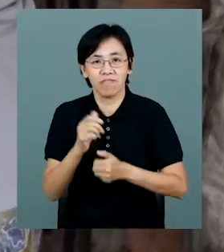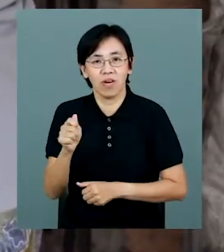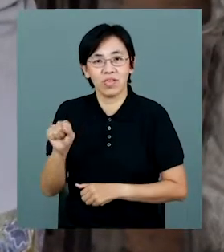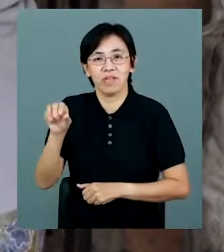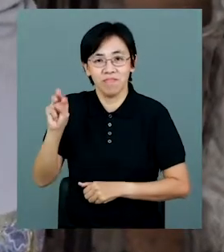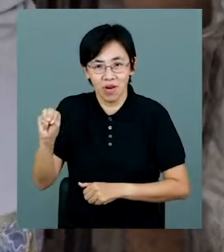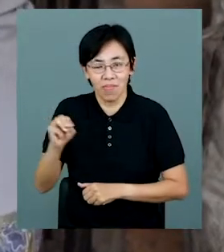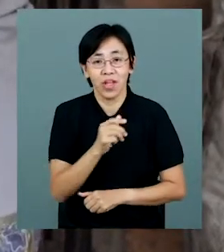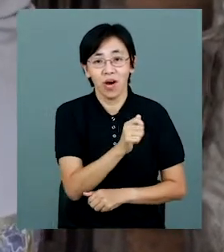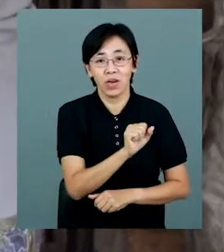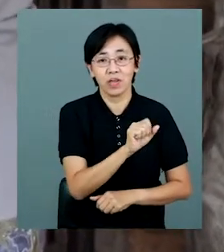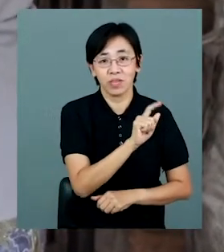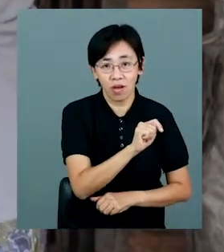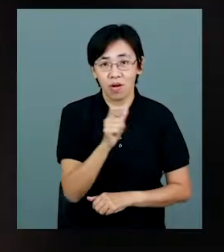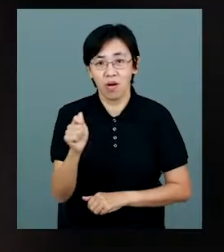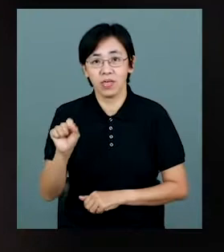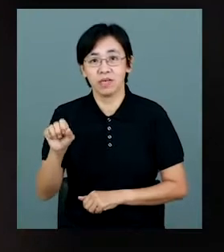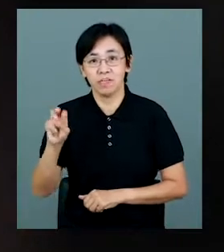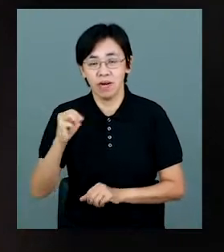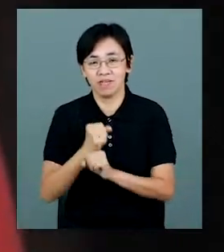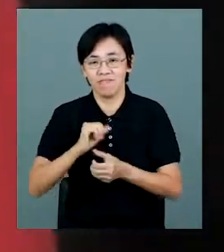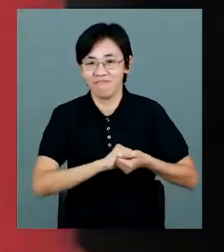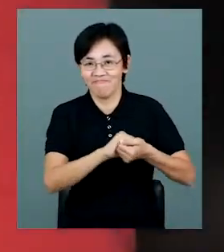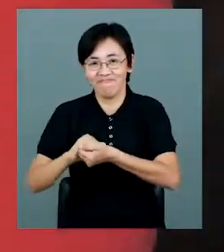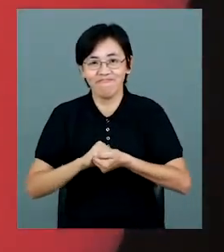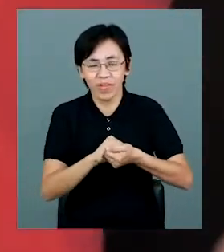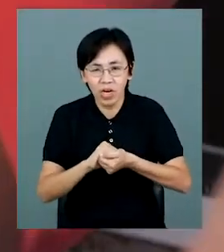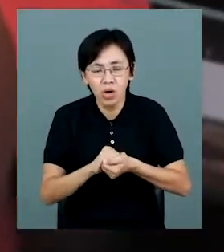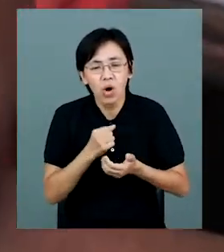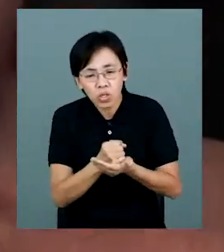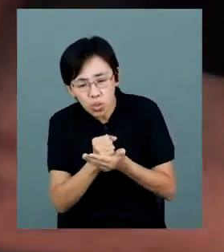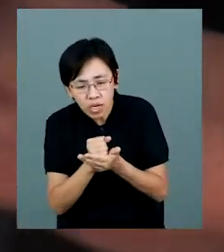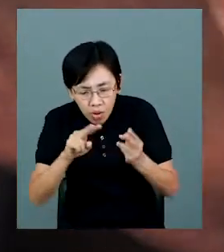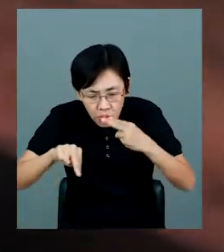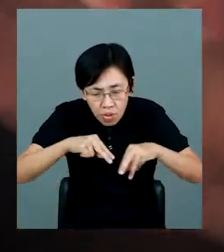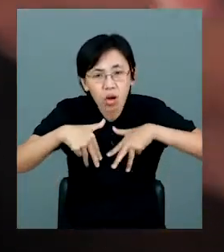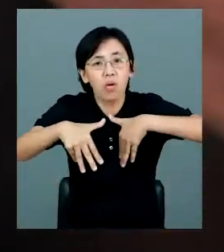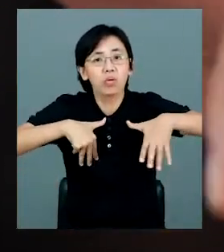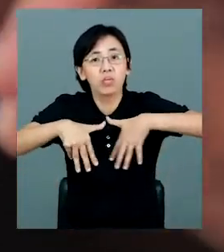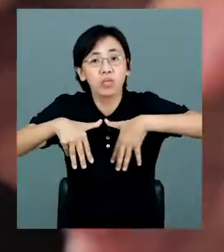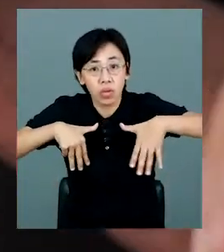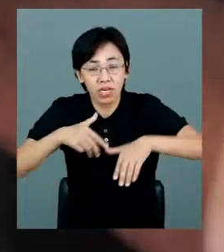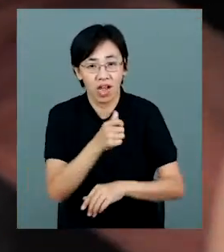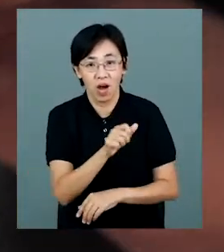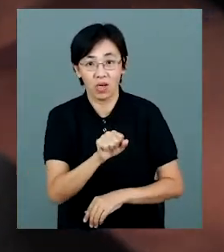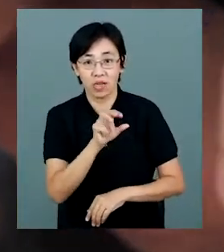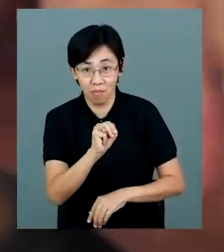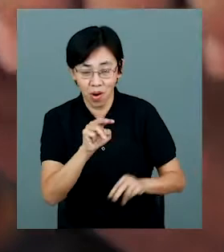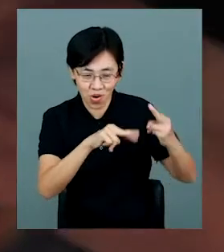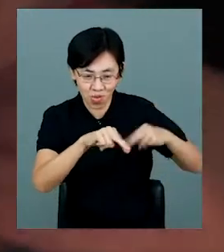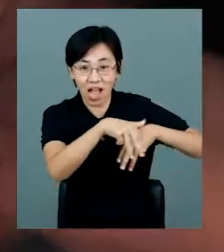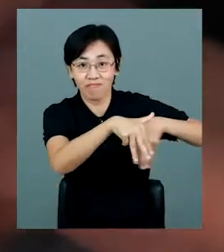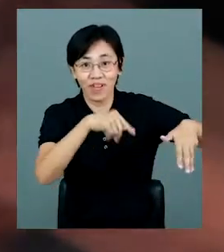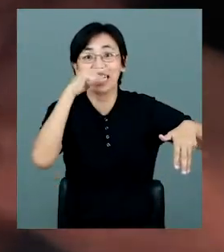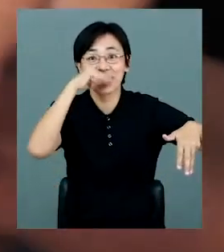ม.นะครับผนึกกำลังกันบทบาทการทำงานก็เหมือนกันนะครับดูแลช่วยเหลือคนในชุมชนนะครับแต่ต่างกันที่อสม.นั้น